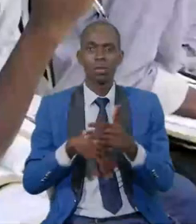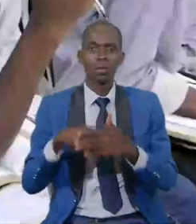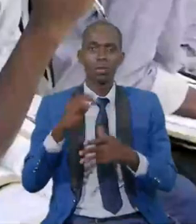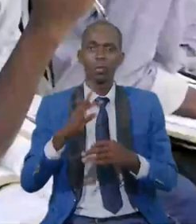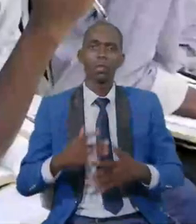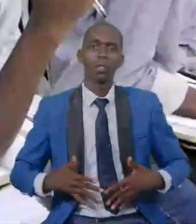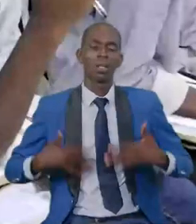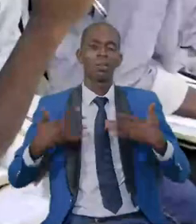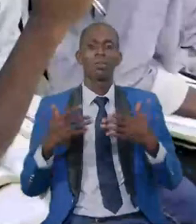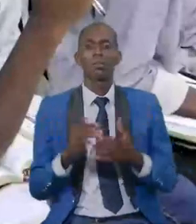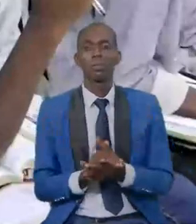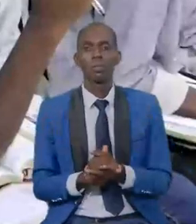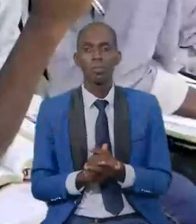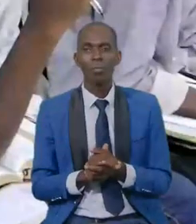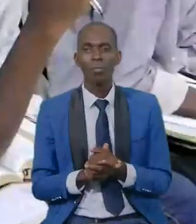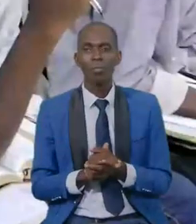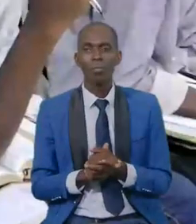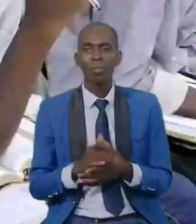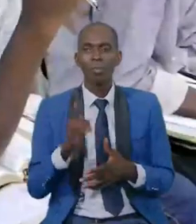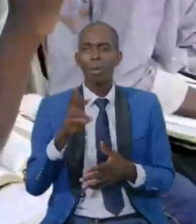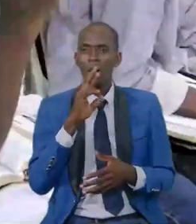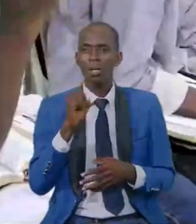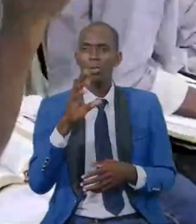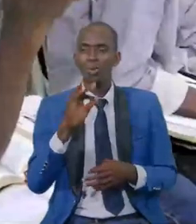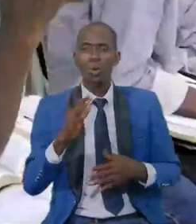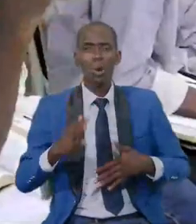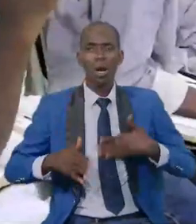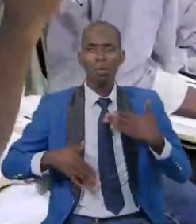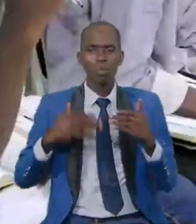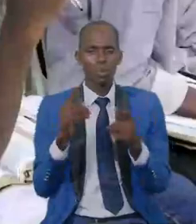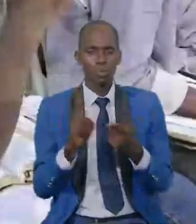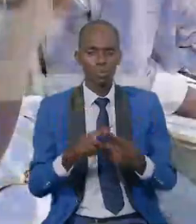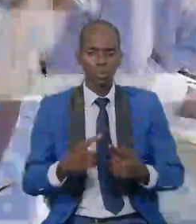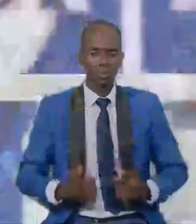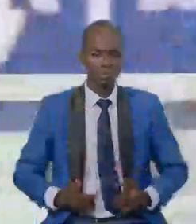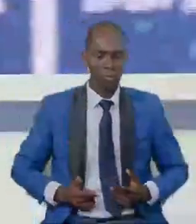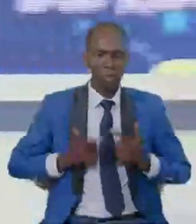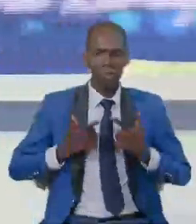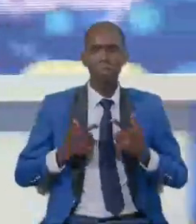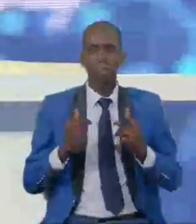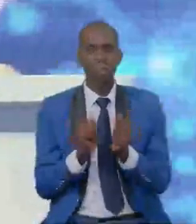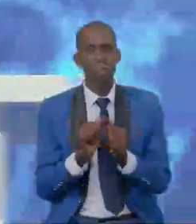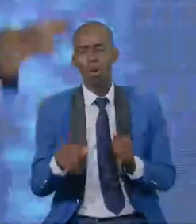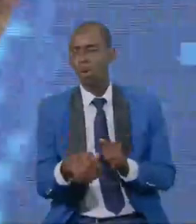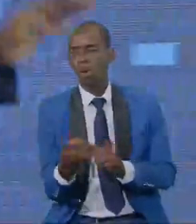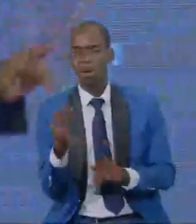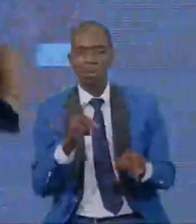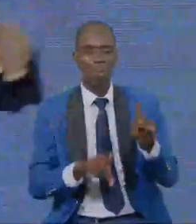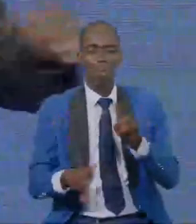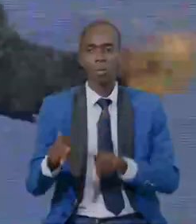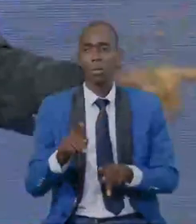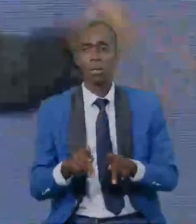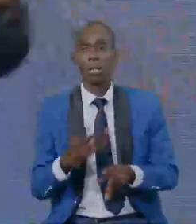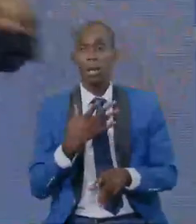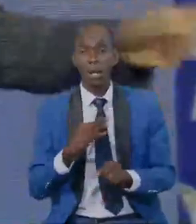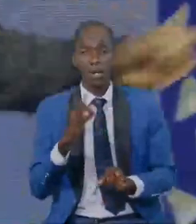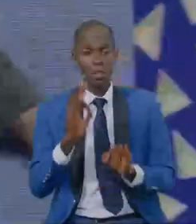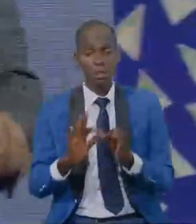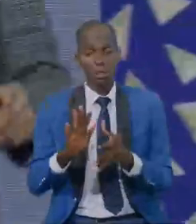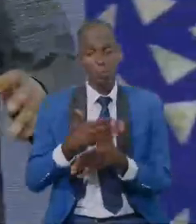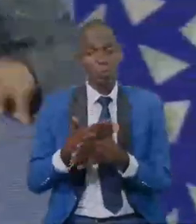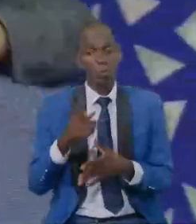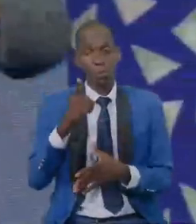est ôtée de votre vie. You're so happy to live with other people. Vous êtes si content de vivre en paix avec les autres. And between you and your wife,